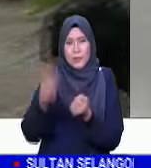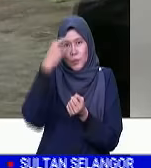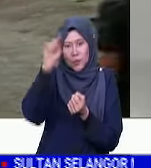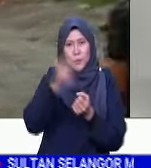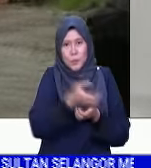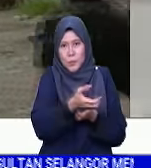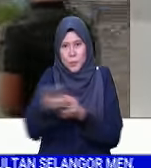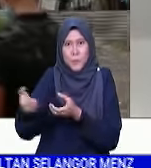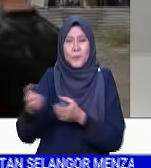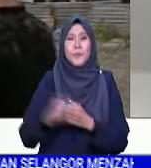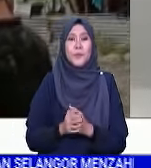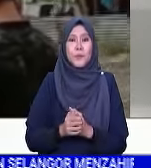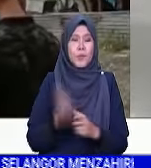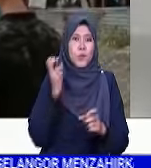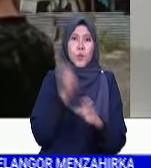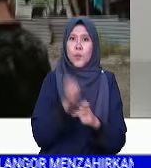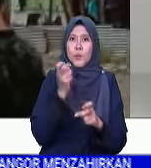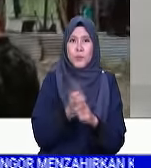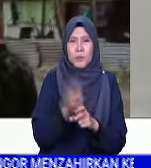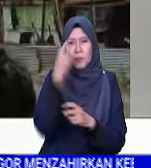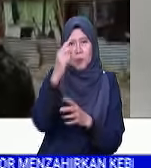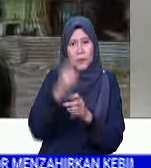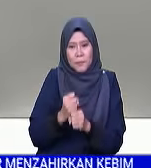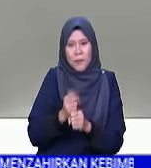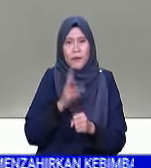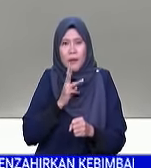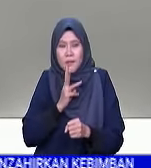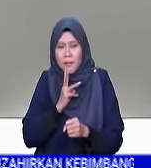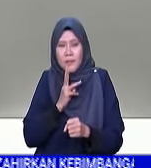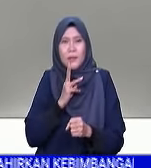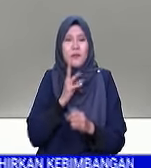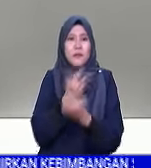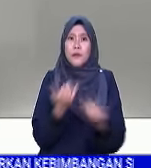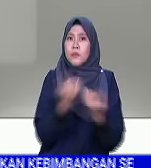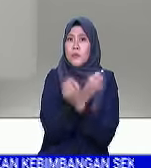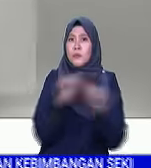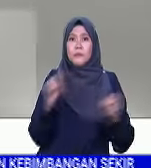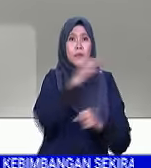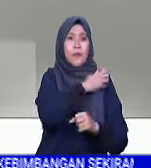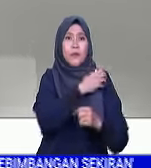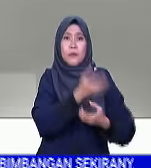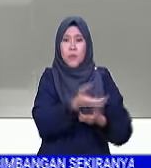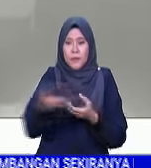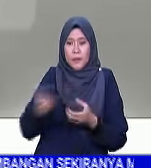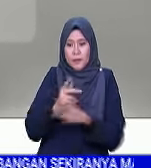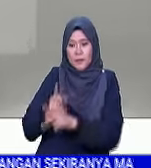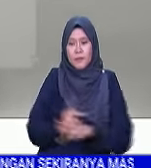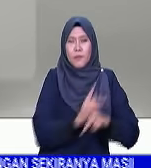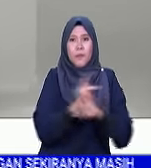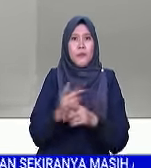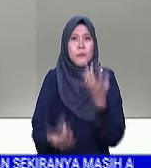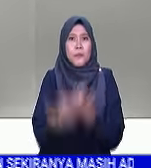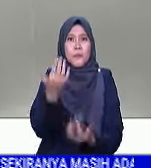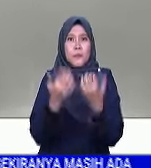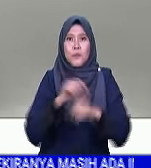kejadian. Meskipun berhadapan kesukaran untuk mendapatkan bekalan air, kesiapsiagaan anggota berjaya mengawal api daripada merebak